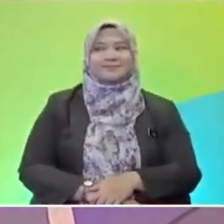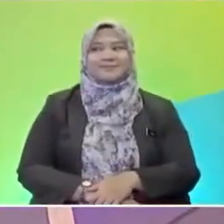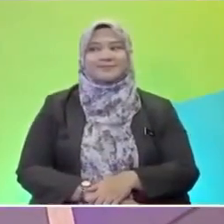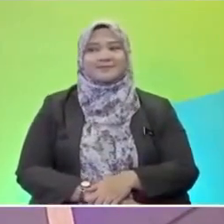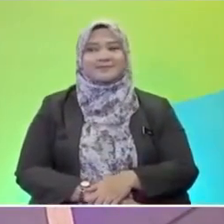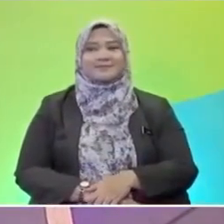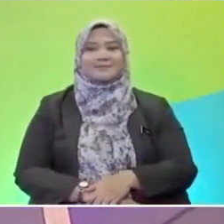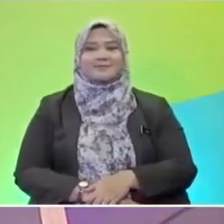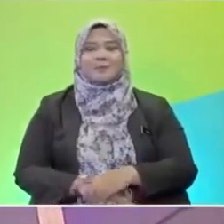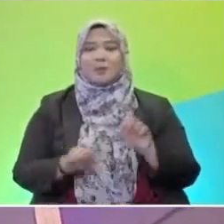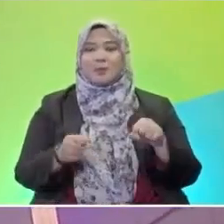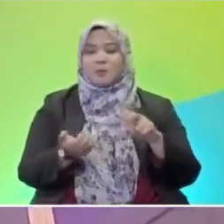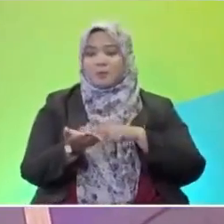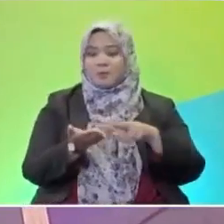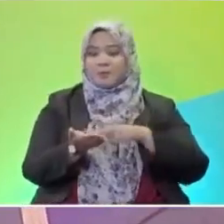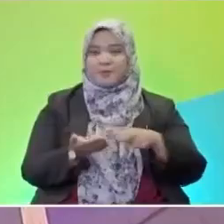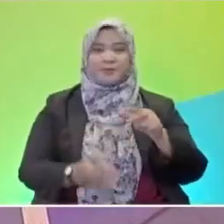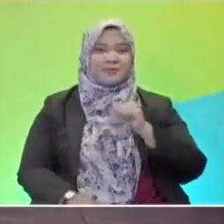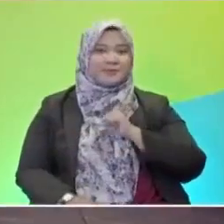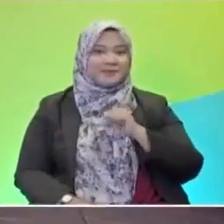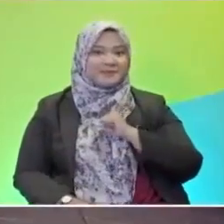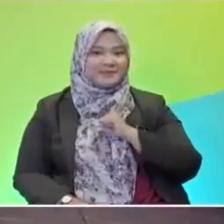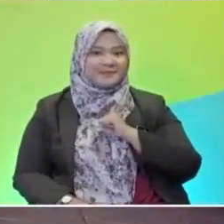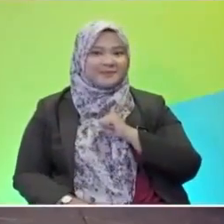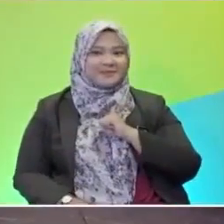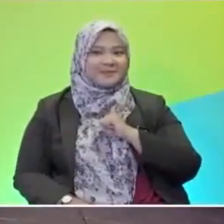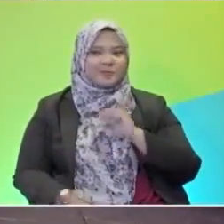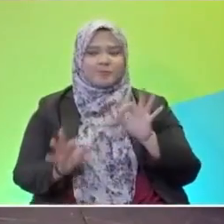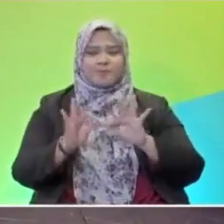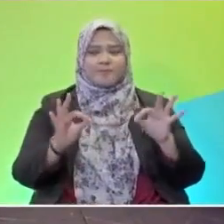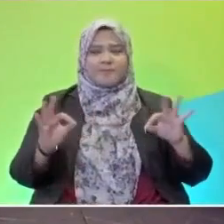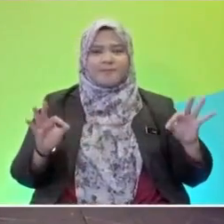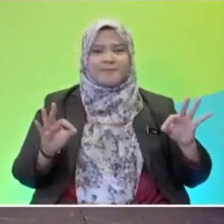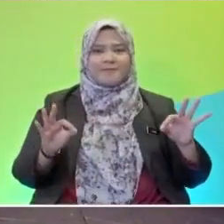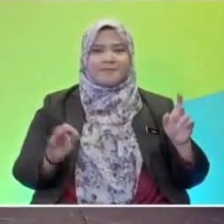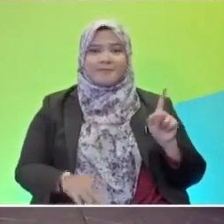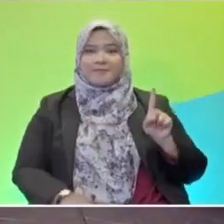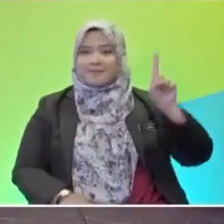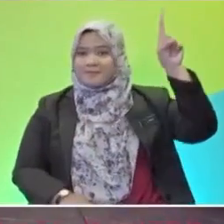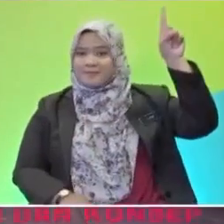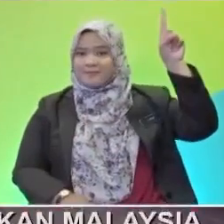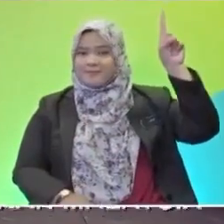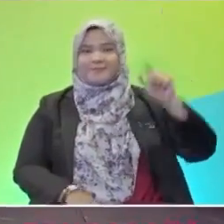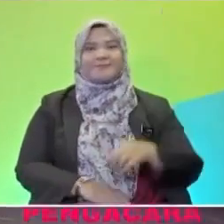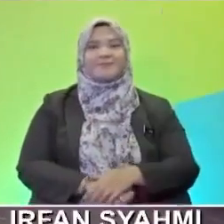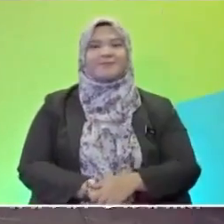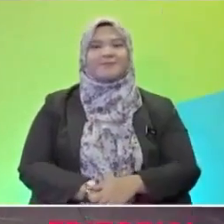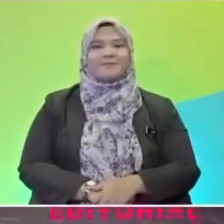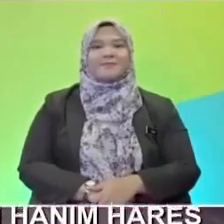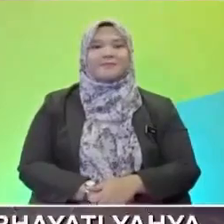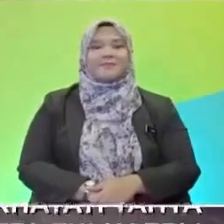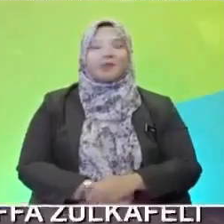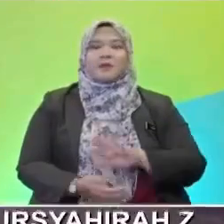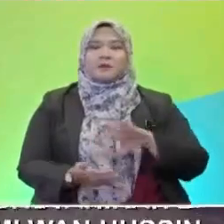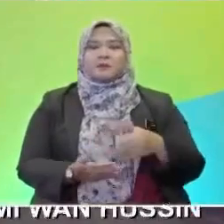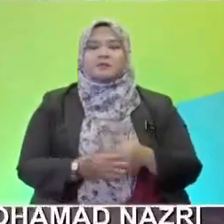semakin dekat objek dengan cahaya dan teng